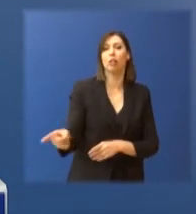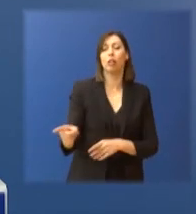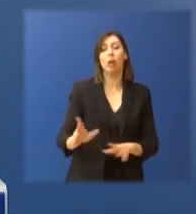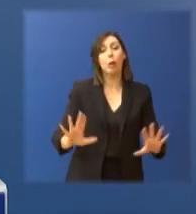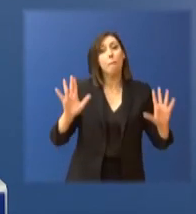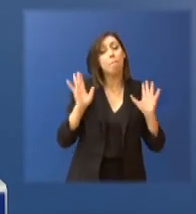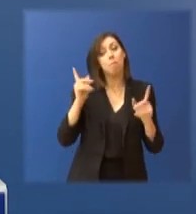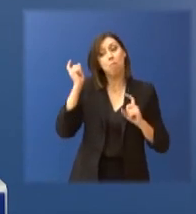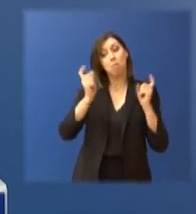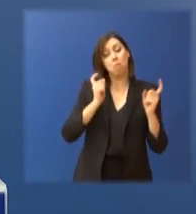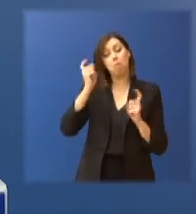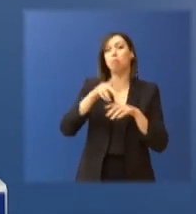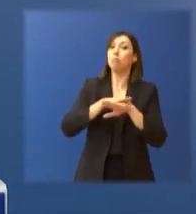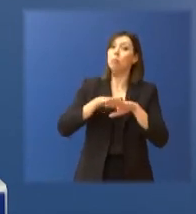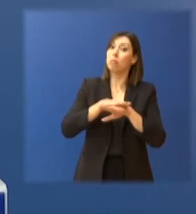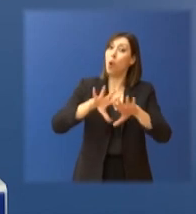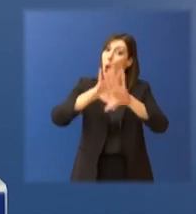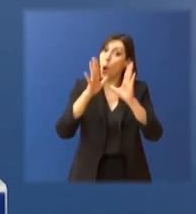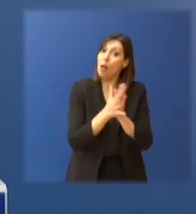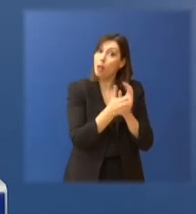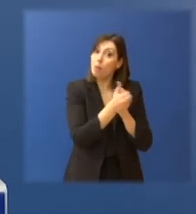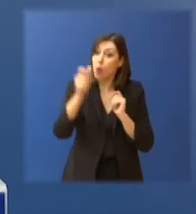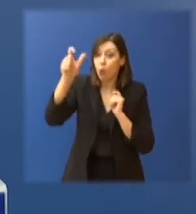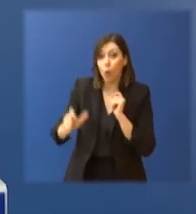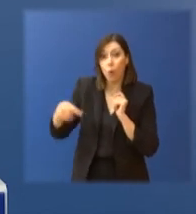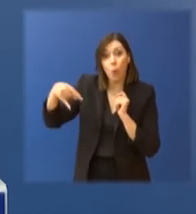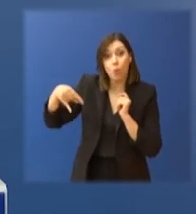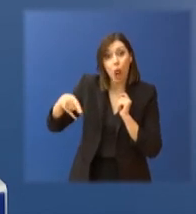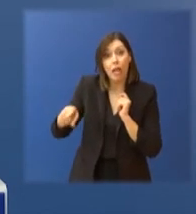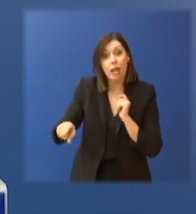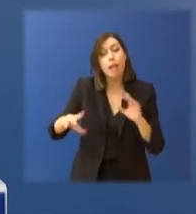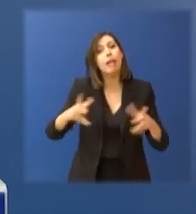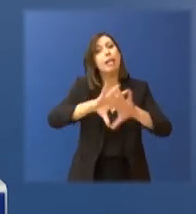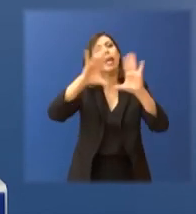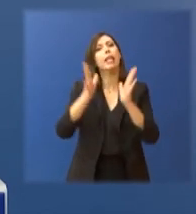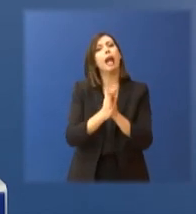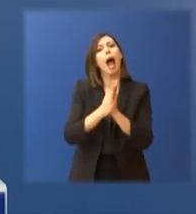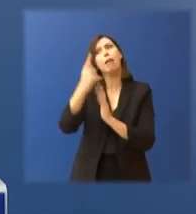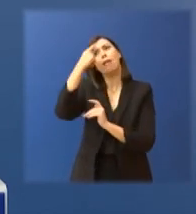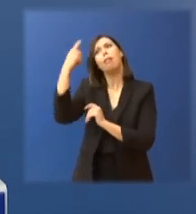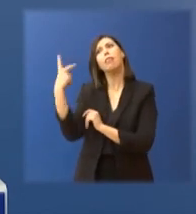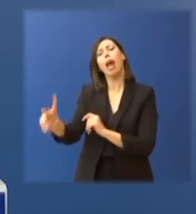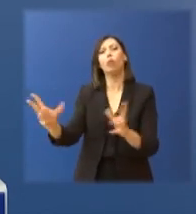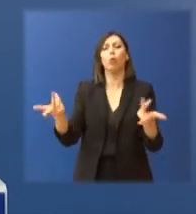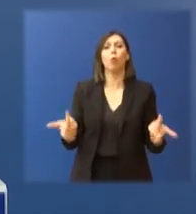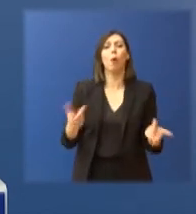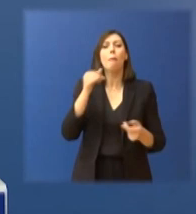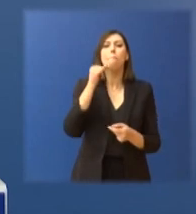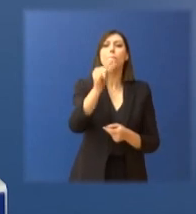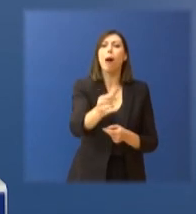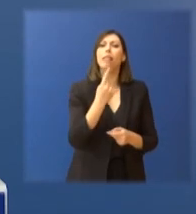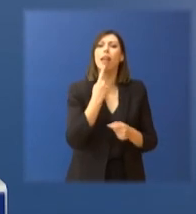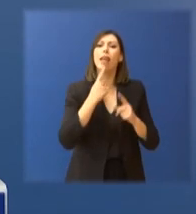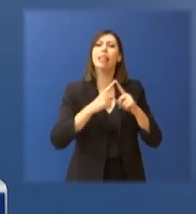Πολάκη? Ή μήπως αποτελεί κυρίαρχη αντίληψη του κυρίου Τσίπρα, ο οποίος όπου βρεθεί και όπου σταθεί, μιλά για ελεγχόμενα από την κυβέρνηση,